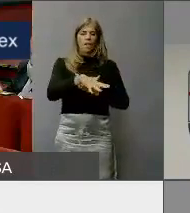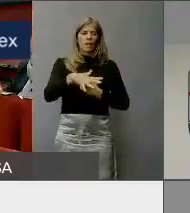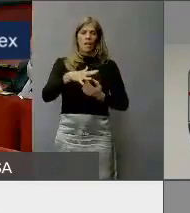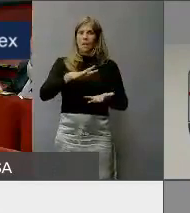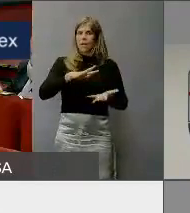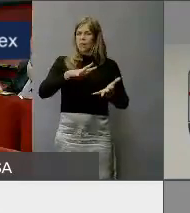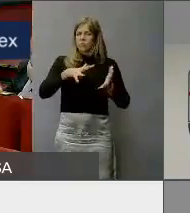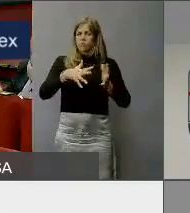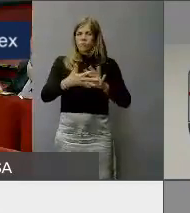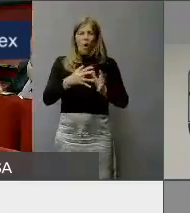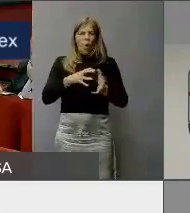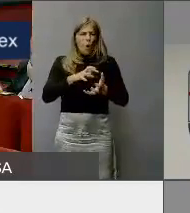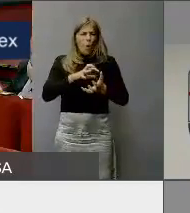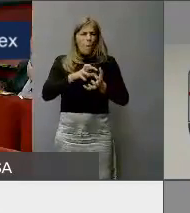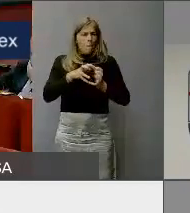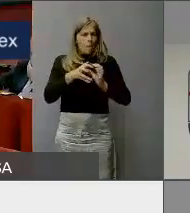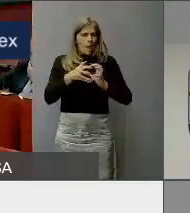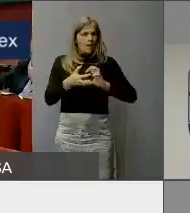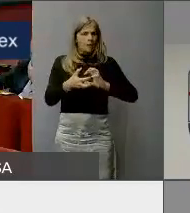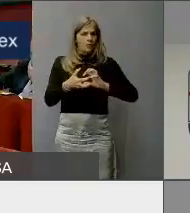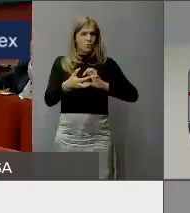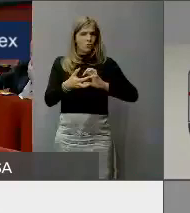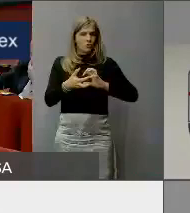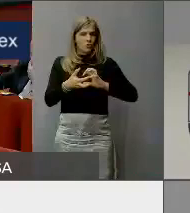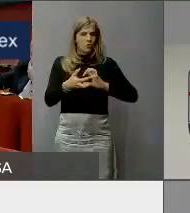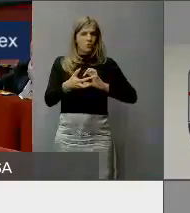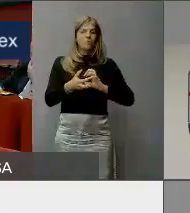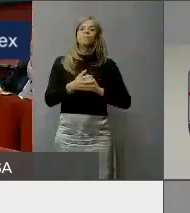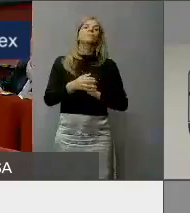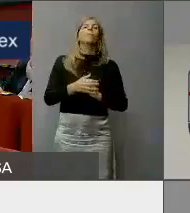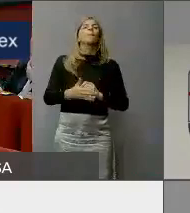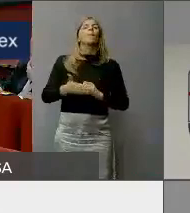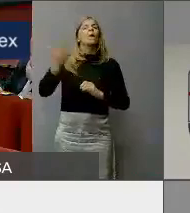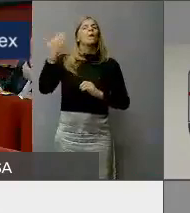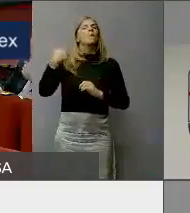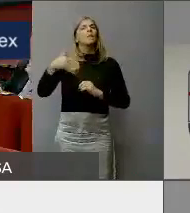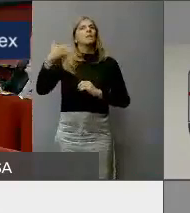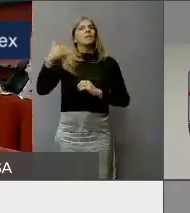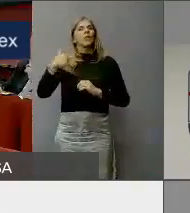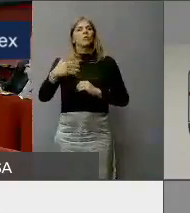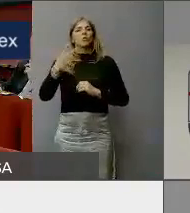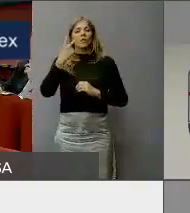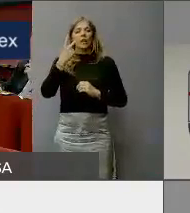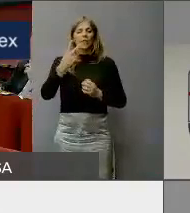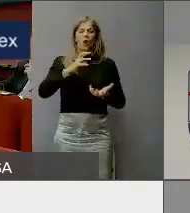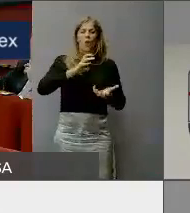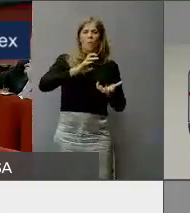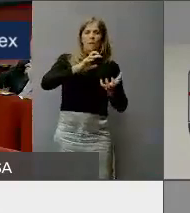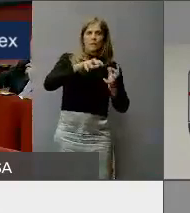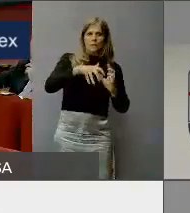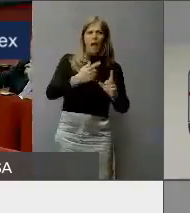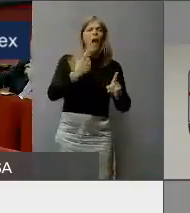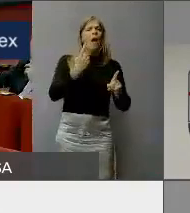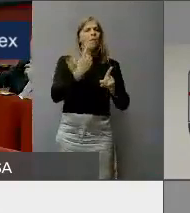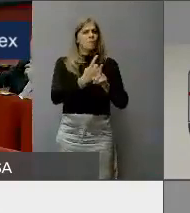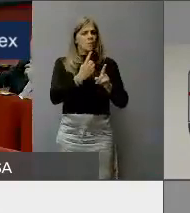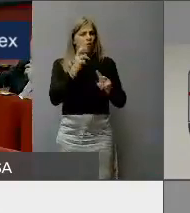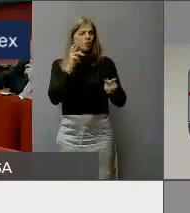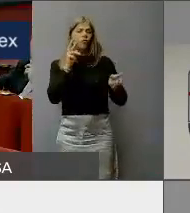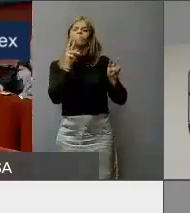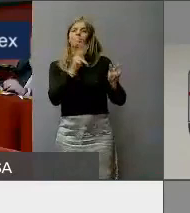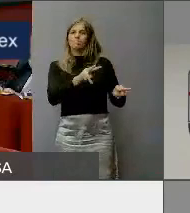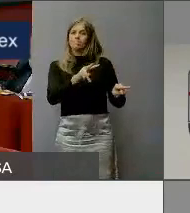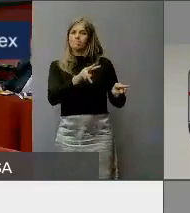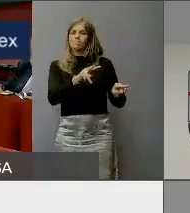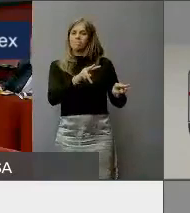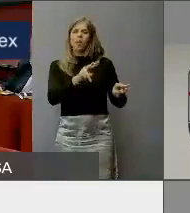complesso un tempo si parlava di complessità di bisogno lo si leggeva e insieme si